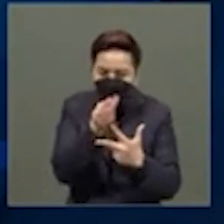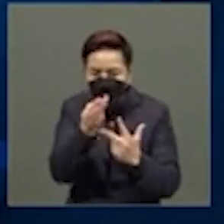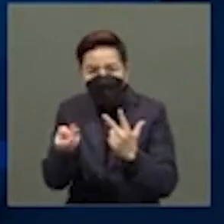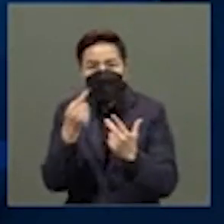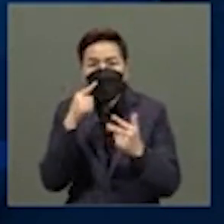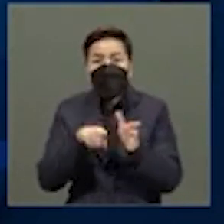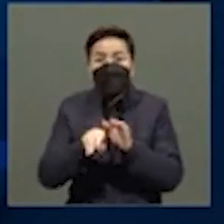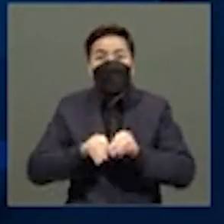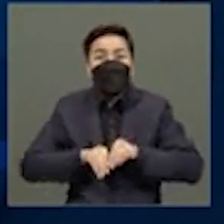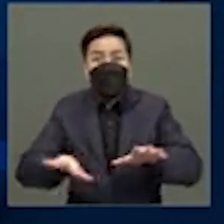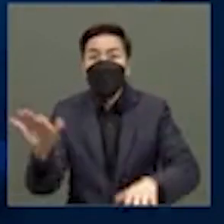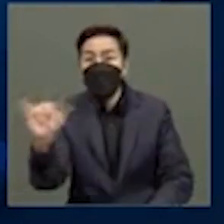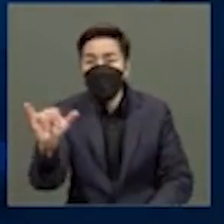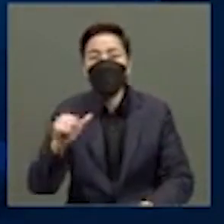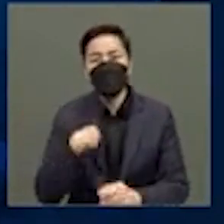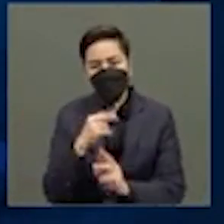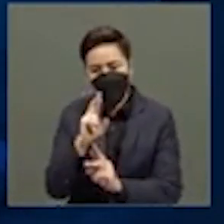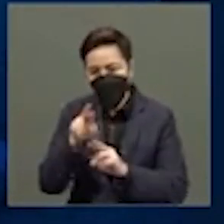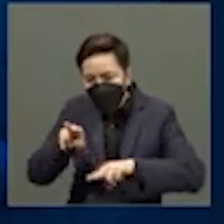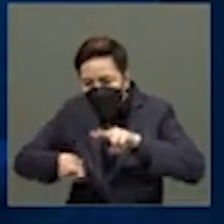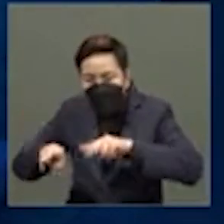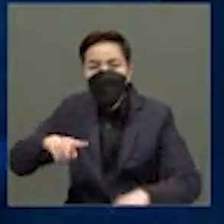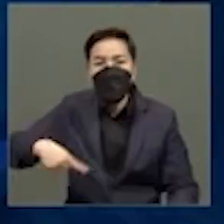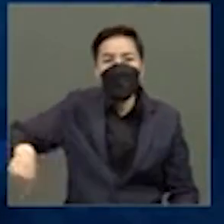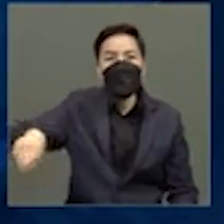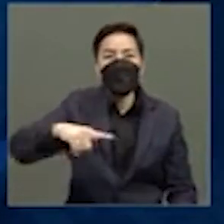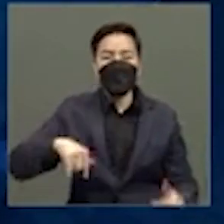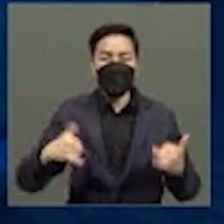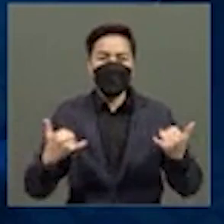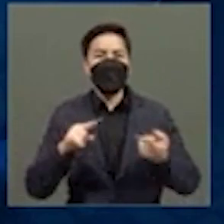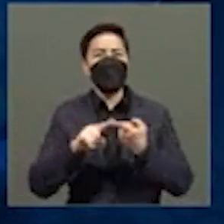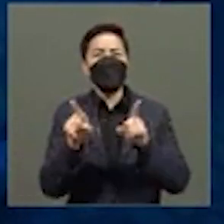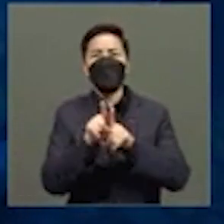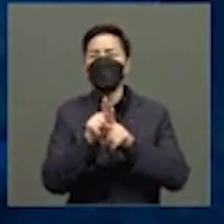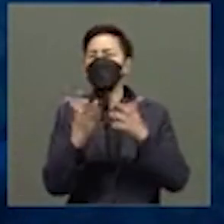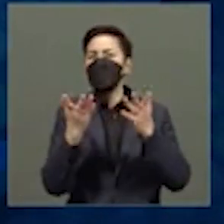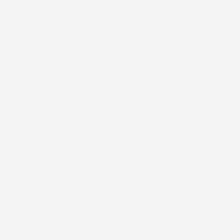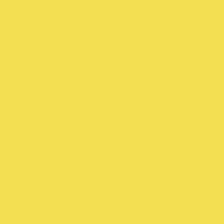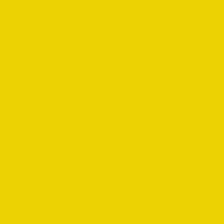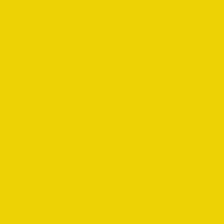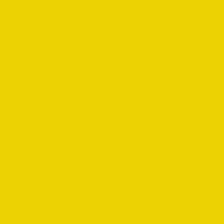ไม่เกิดการระบาดนะคะก็จะมีการเฝ้าระวังแล้วก็ทำให้มีลักษณะที่ปลอดภั